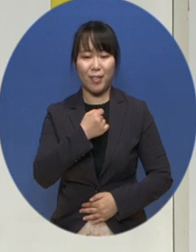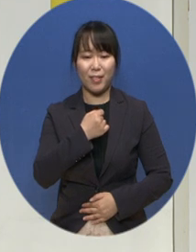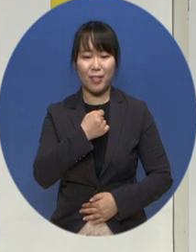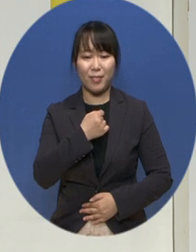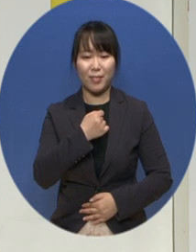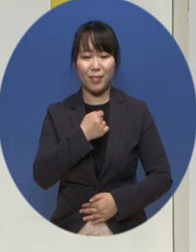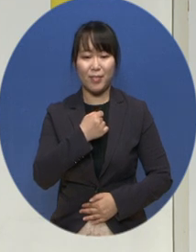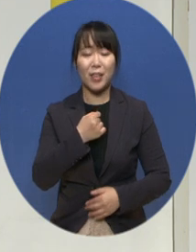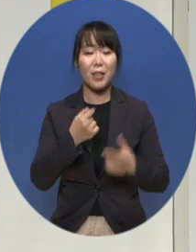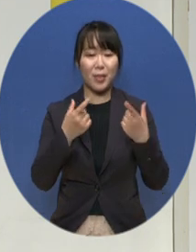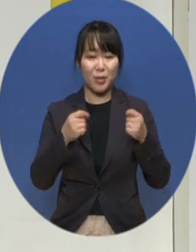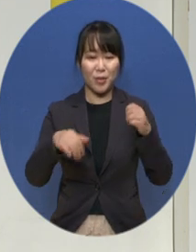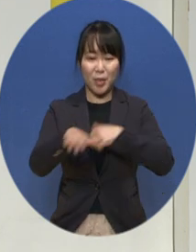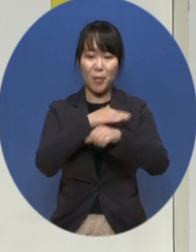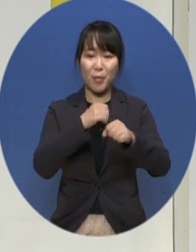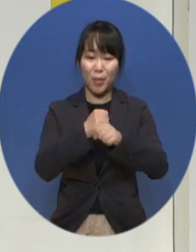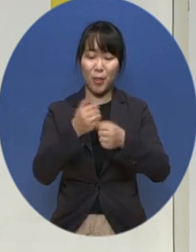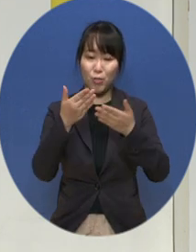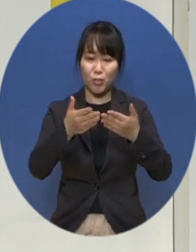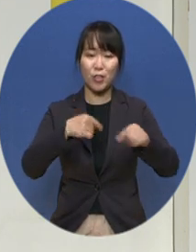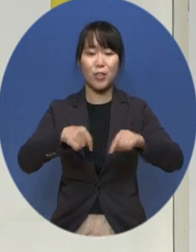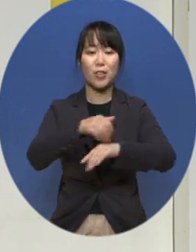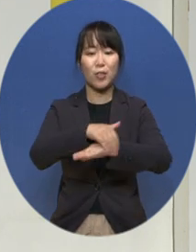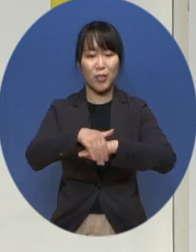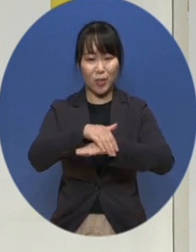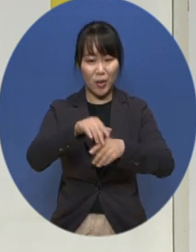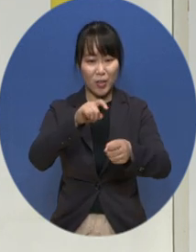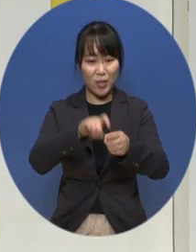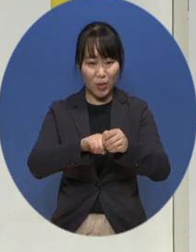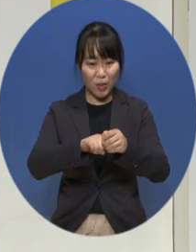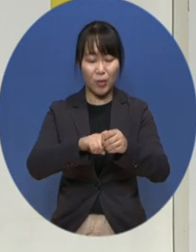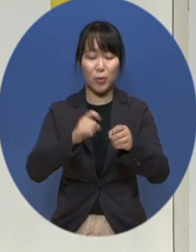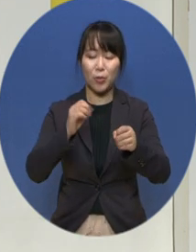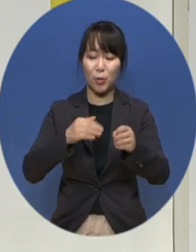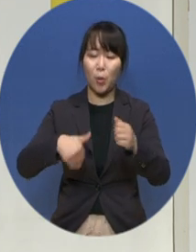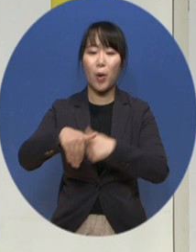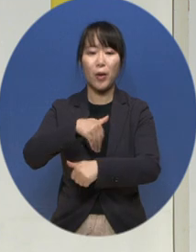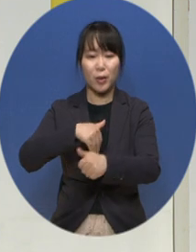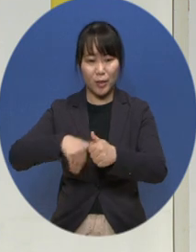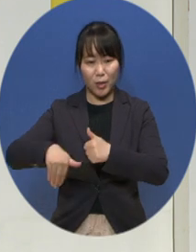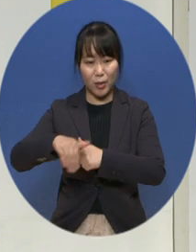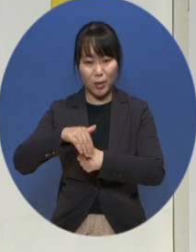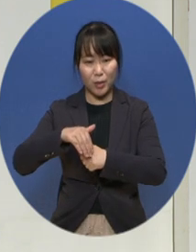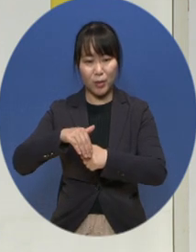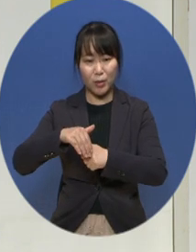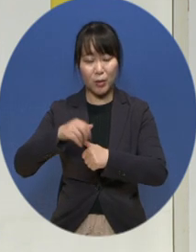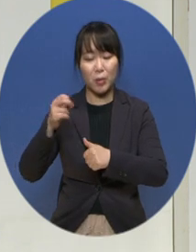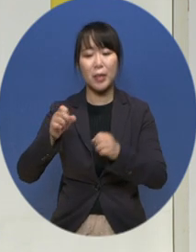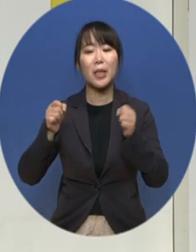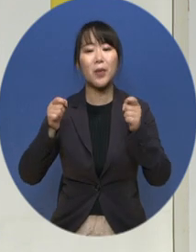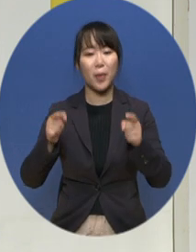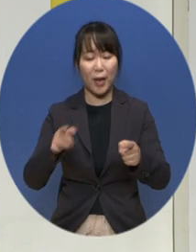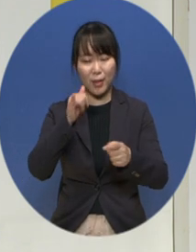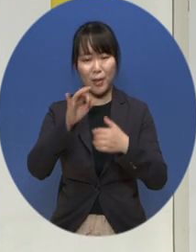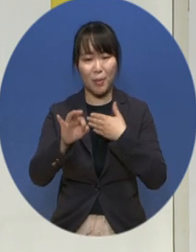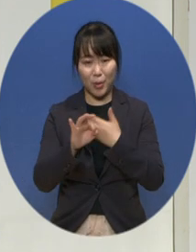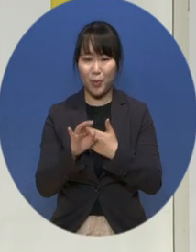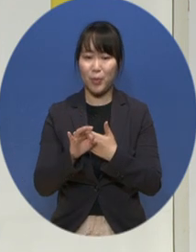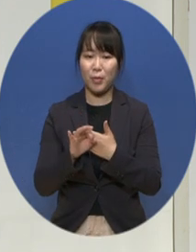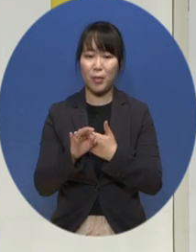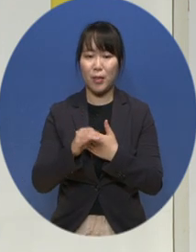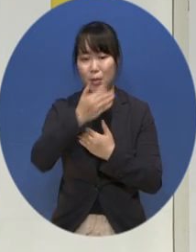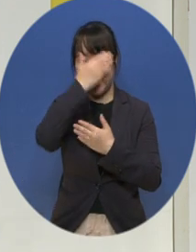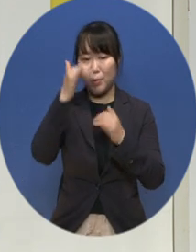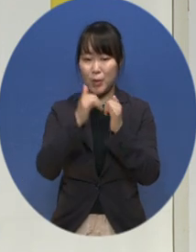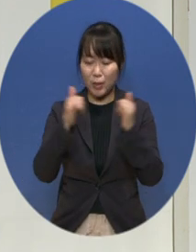싶게끔 그런걸 만들어주는 좀 정책적 이라든가 또는 환경 이라든가 또 기회가 되면 그런